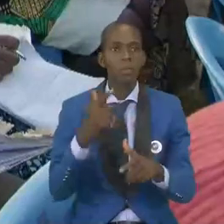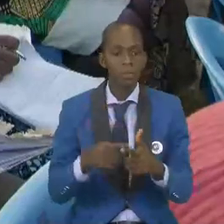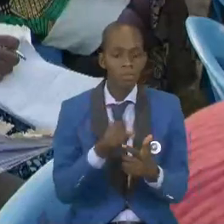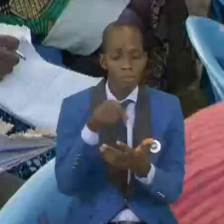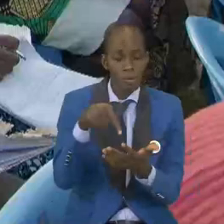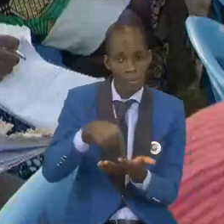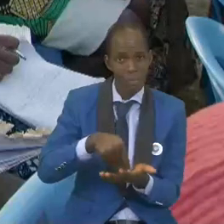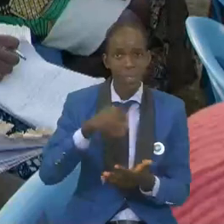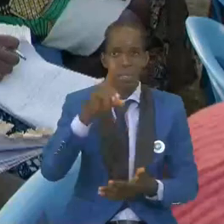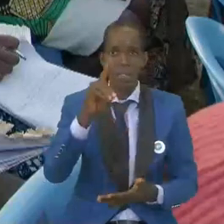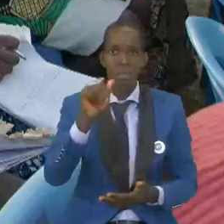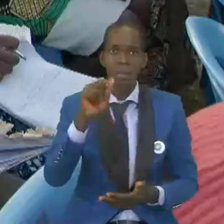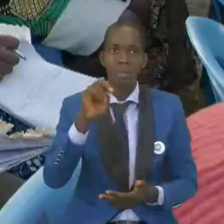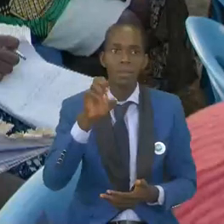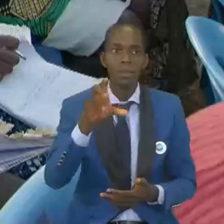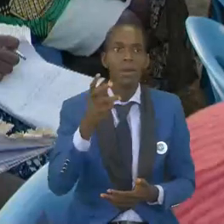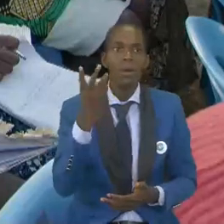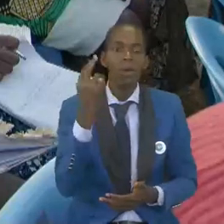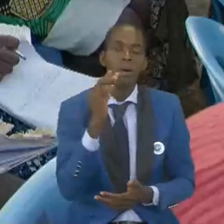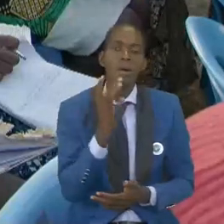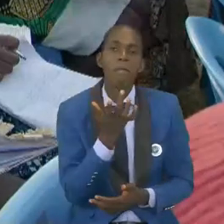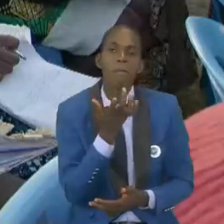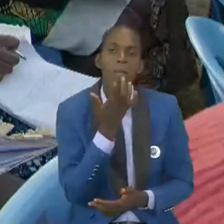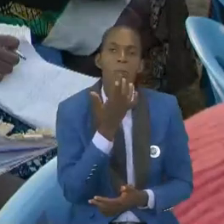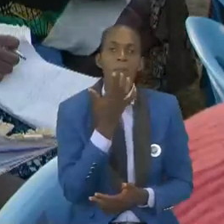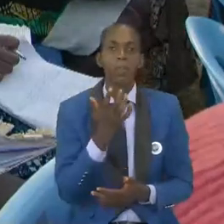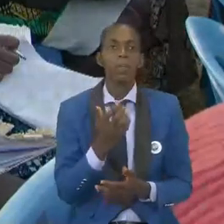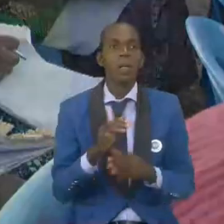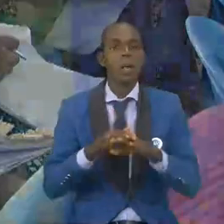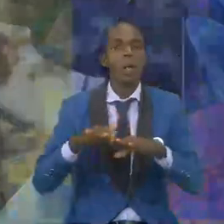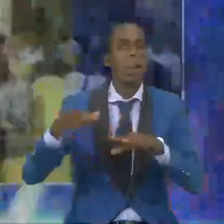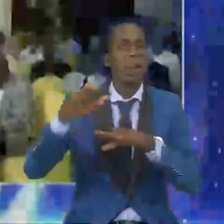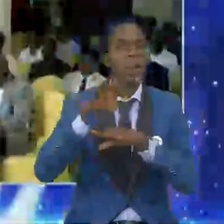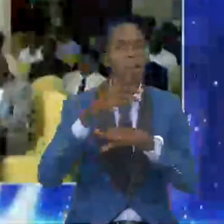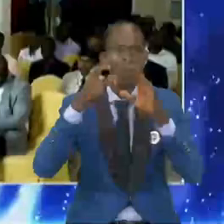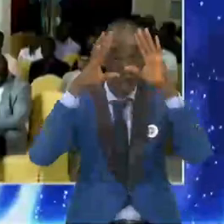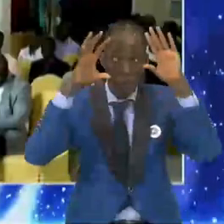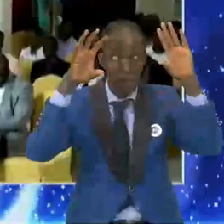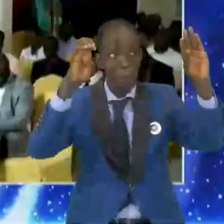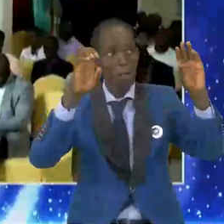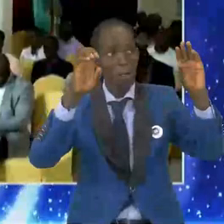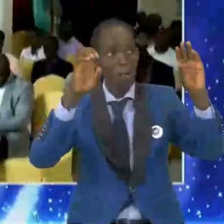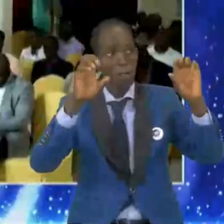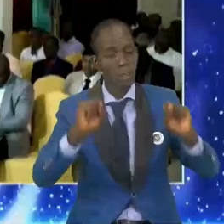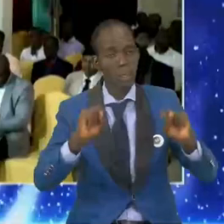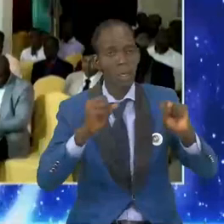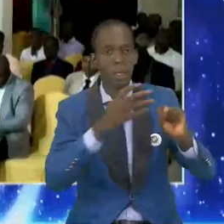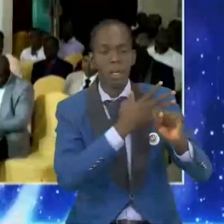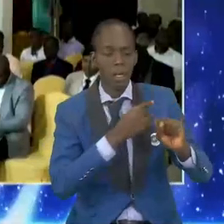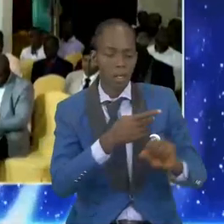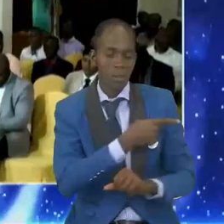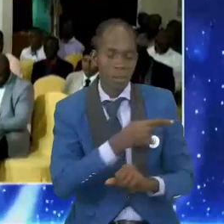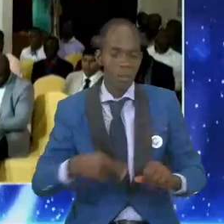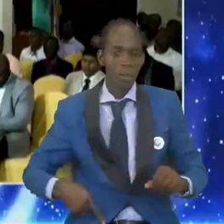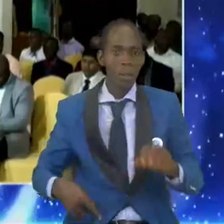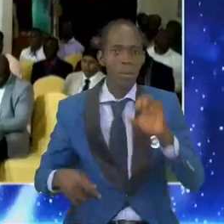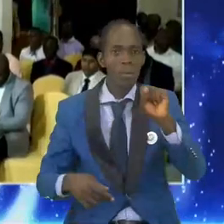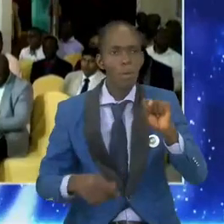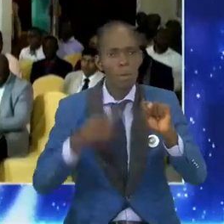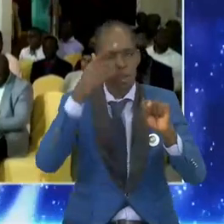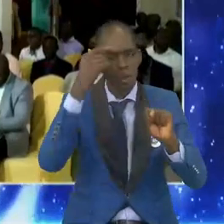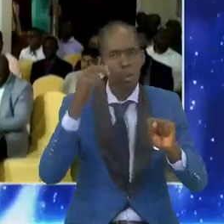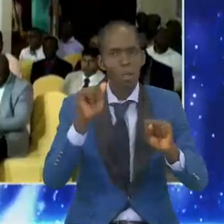3. Verset 3 dit, Daniel surpassait les chefs et les satrapes,